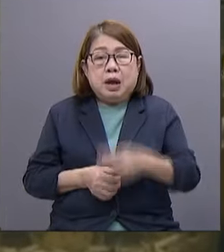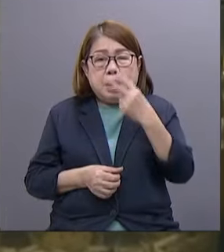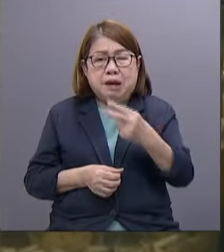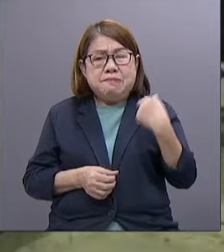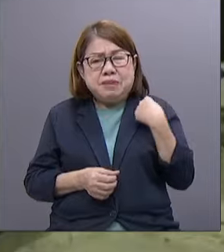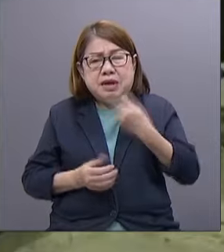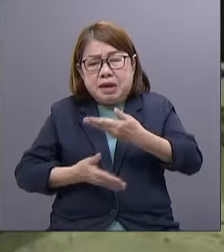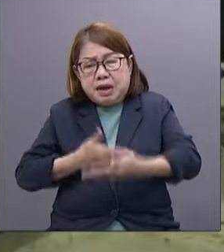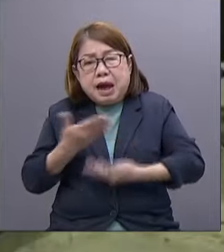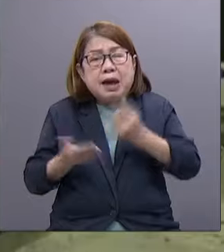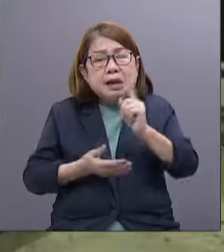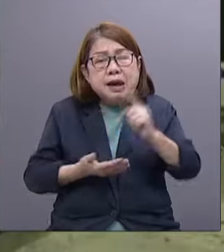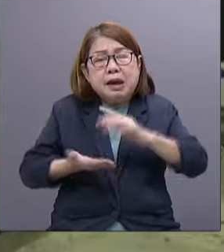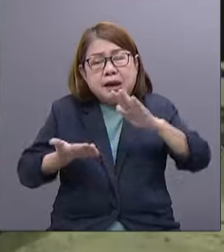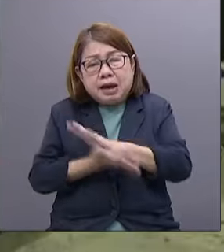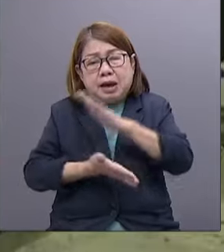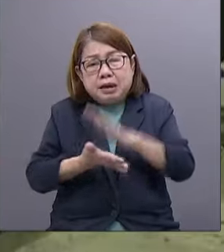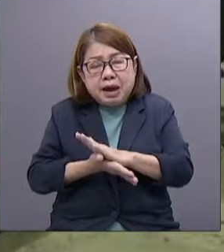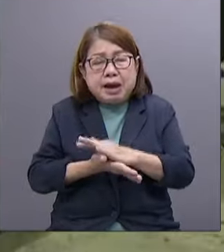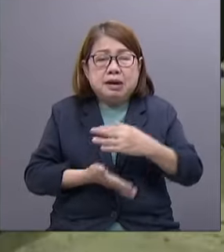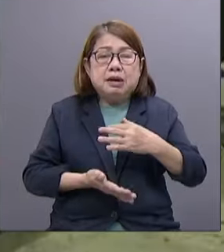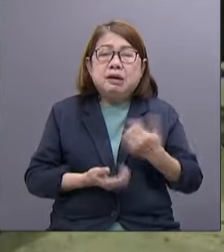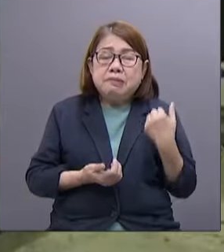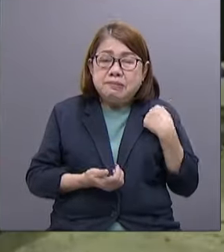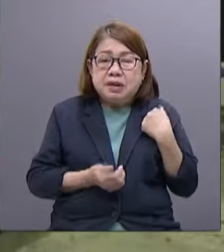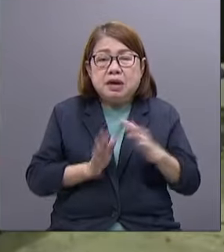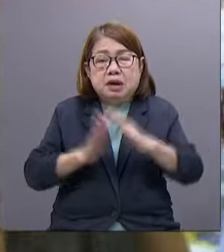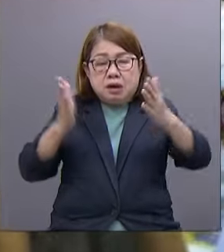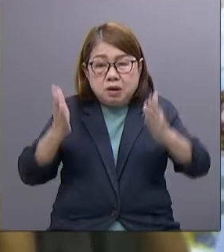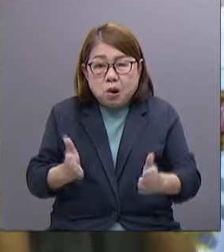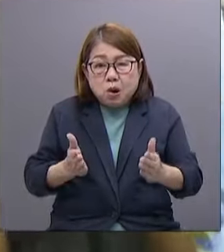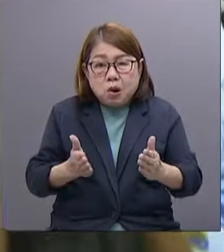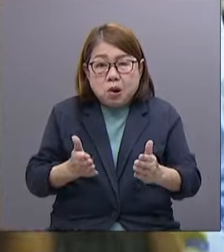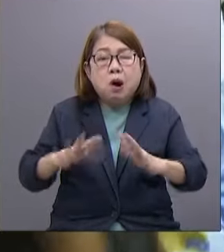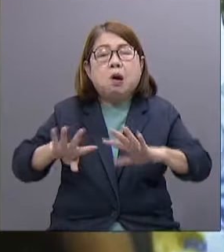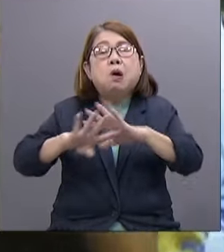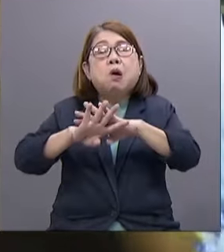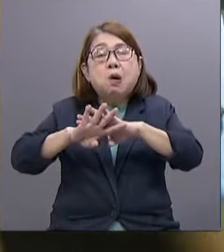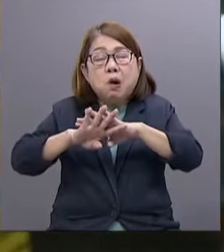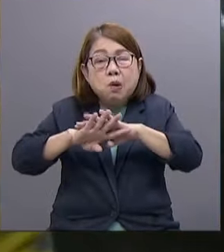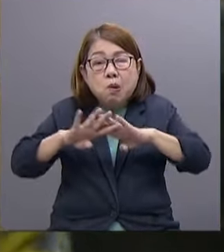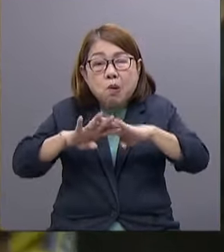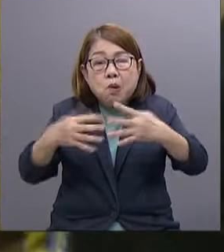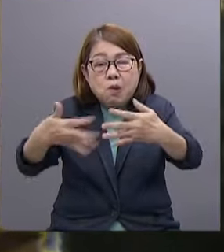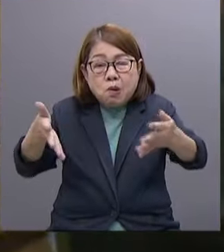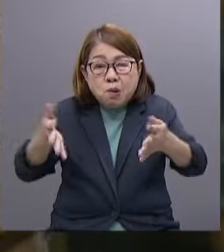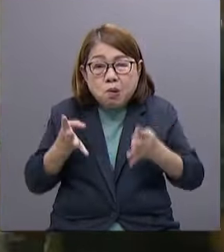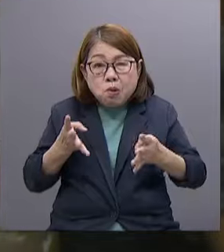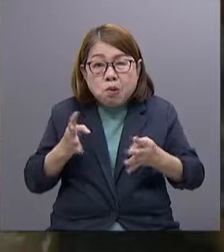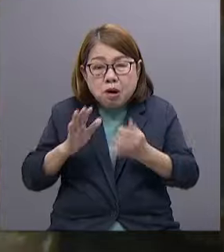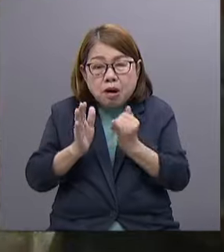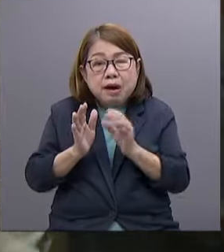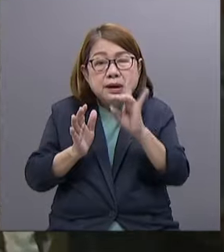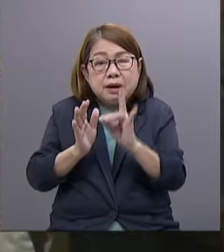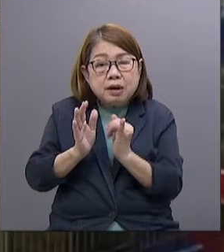เพราะว่ามีทั้งกระดาษนะครับนะฮะมีทั้งไอ้กล่องกล่องที่เป็นกรงนะครับนะครับหญ้าอะไรพวกนี้ซึ่ง